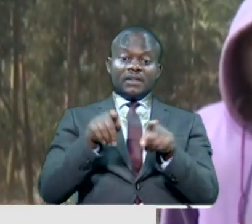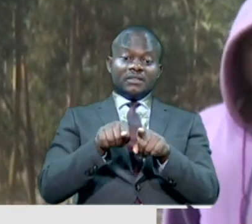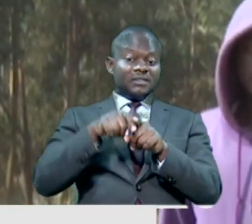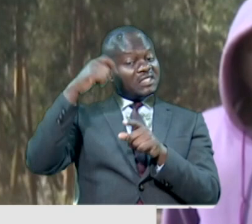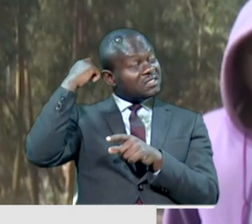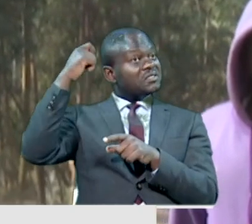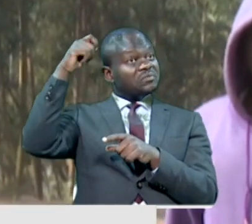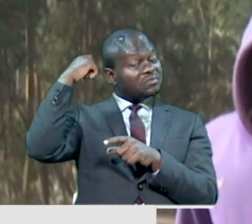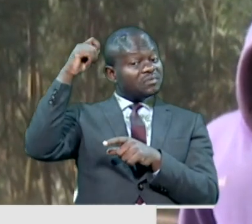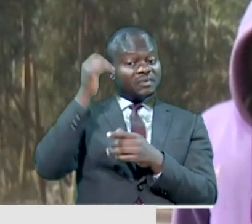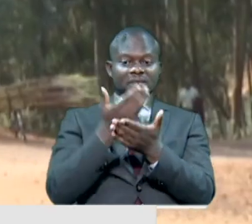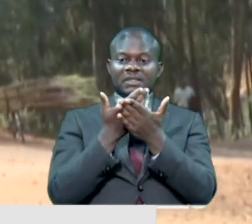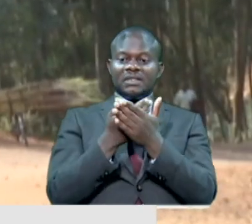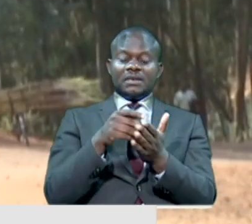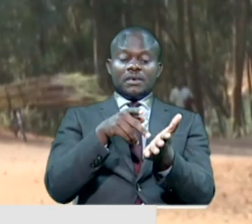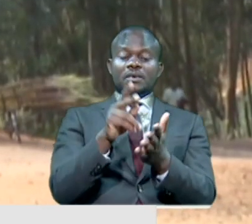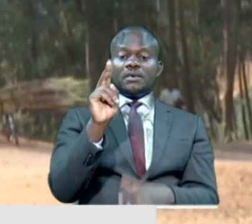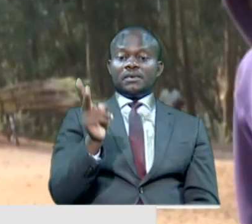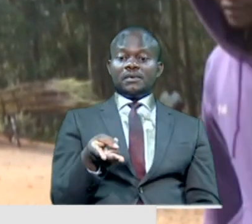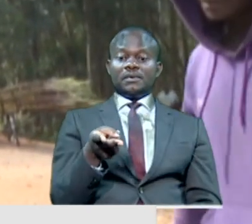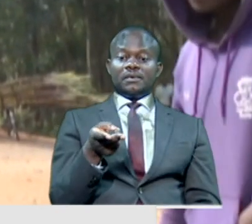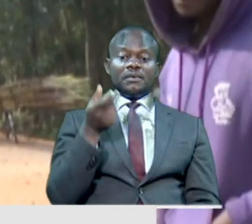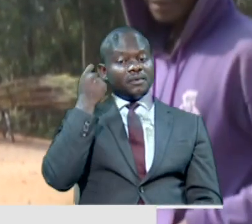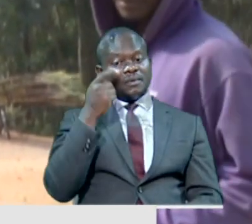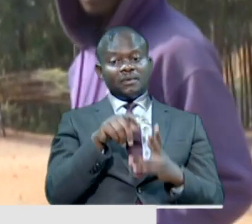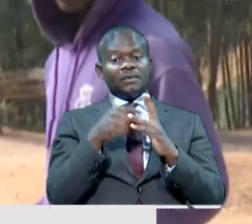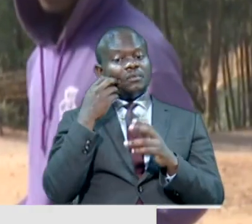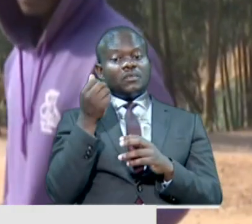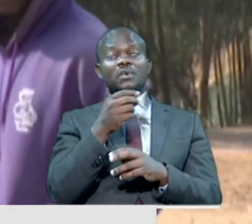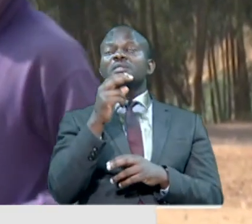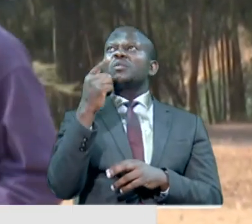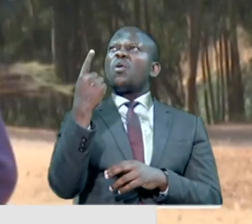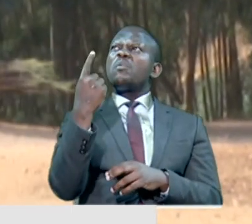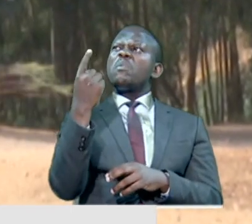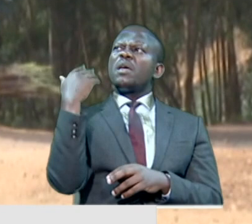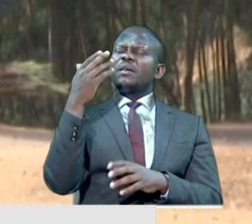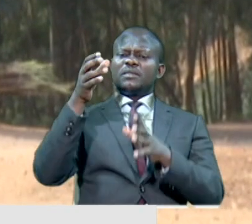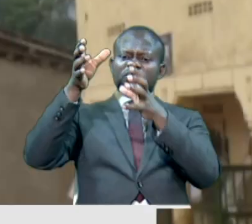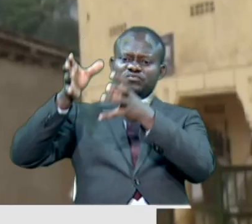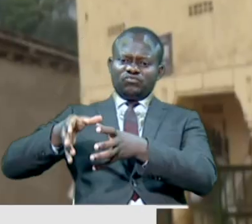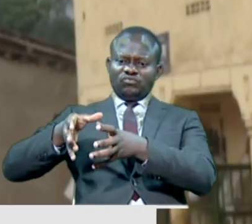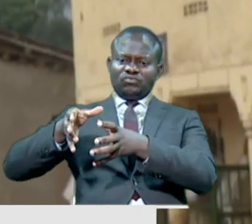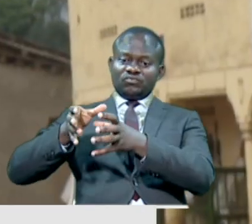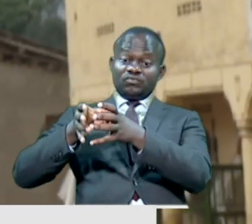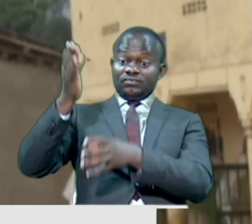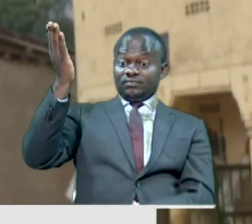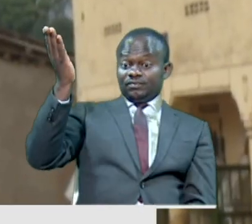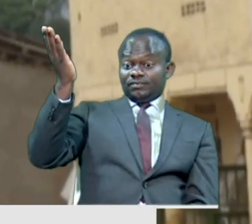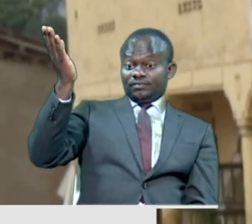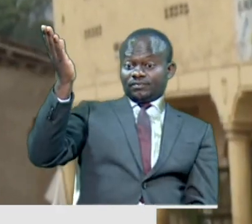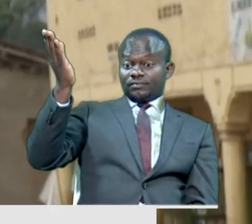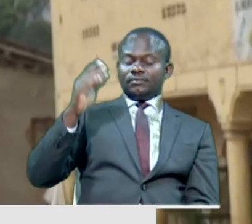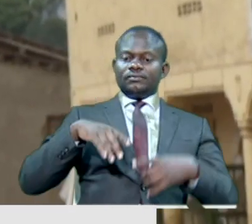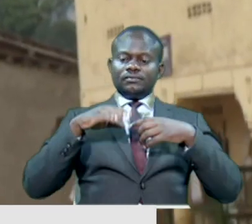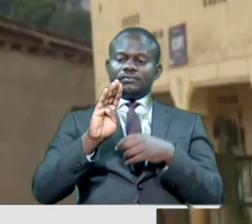njya kuyogoshesha ndanze bibiri. Tuye kuva mu kwa mbere yarari hano ya amazi igihe umwaka. Baba batuye Bahimba